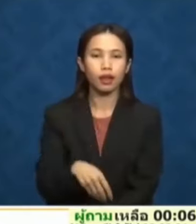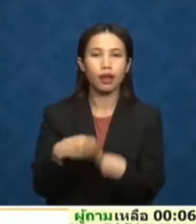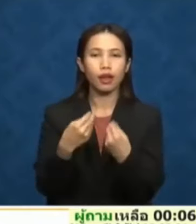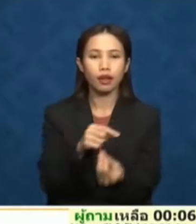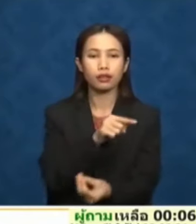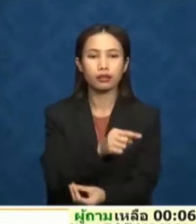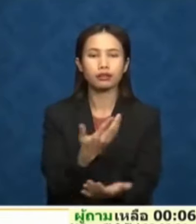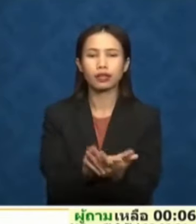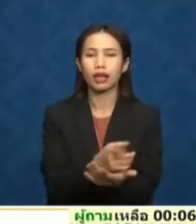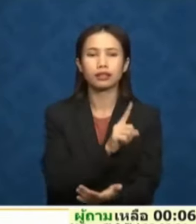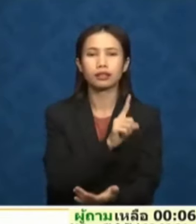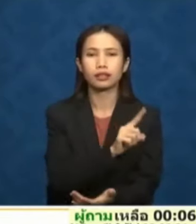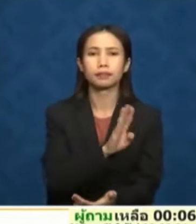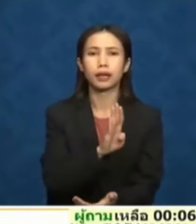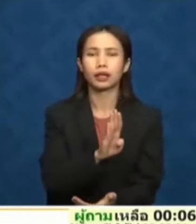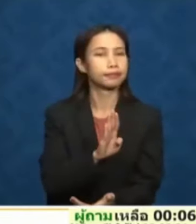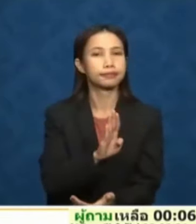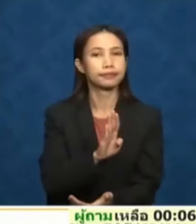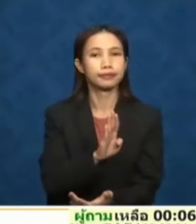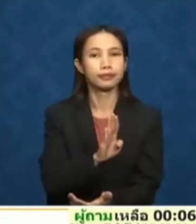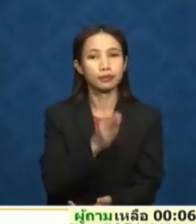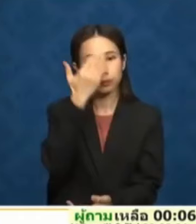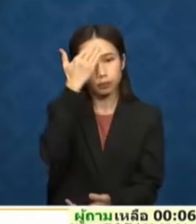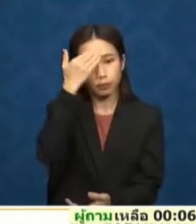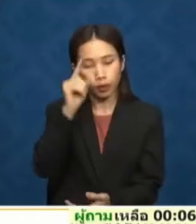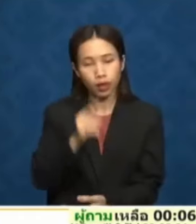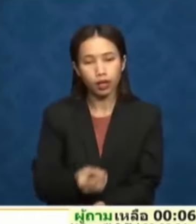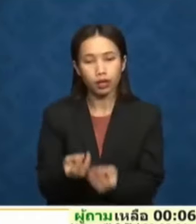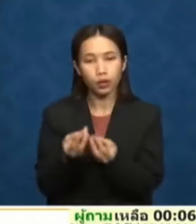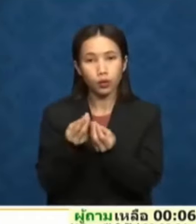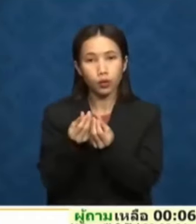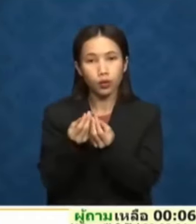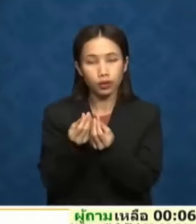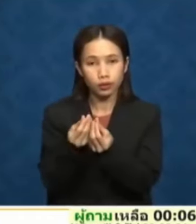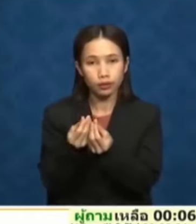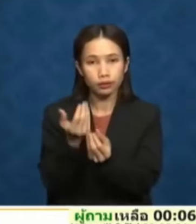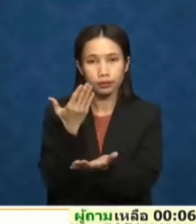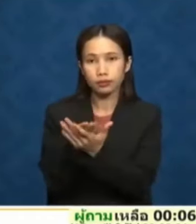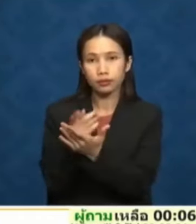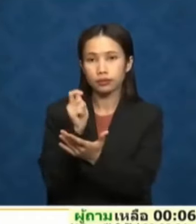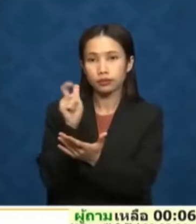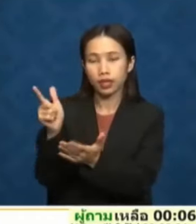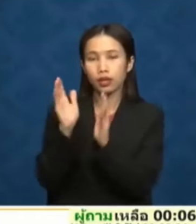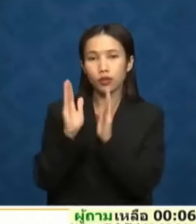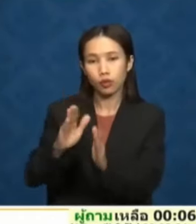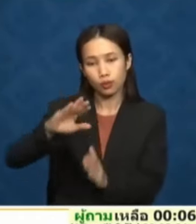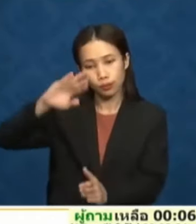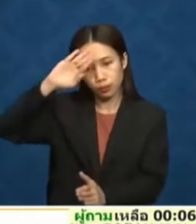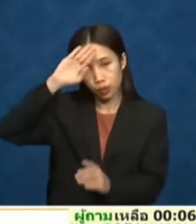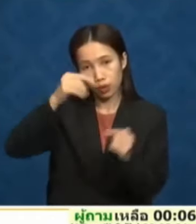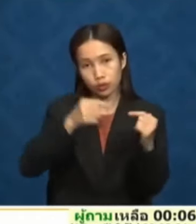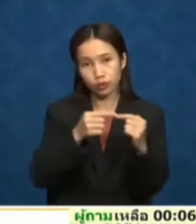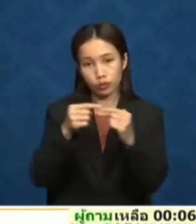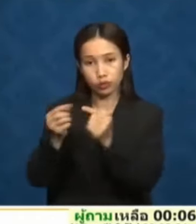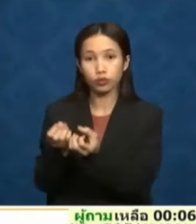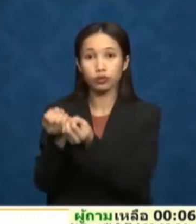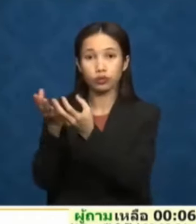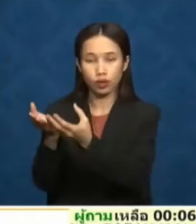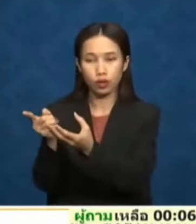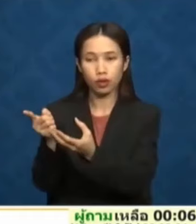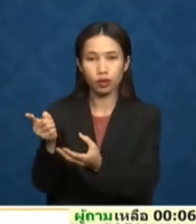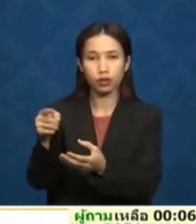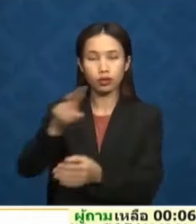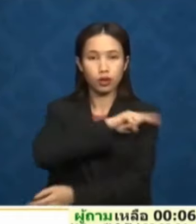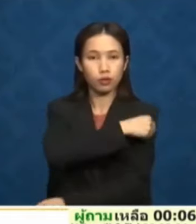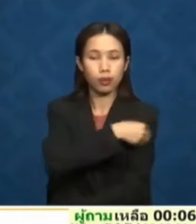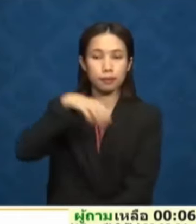ไม่มีทางได้พอยละบาทแน่นอนครับเพราะตัวเลขที่จ่ายให้กับคนไข้นอกที่ส่งต่อนะครับมี